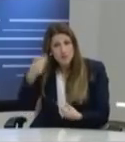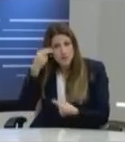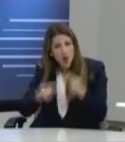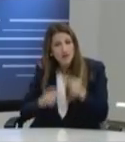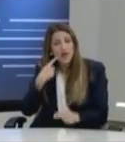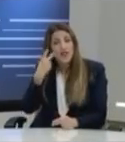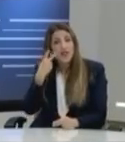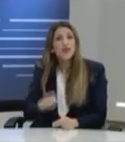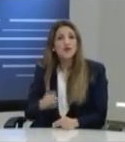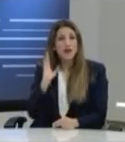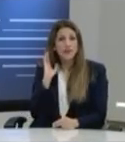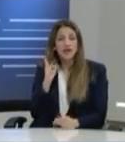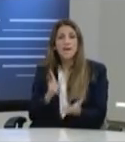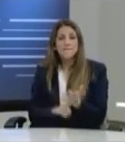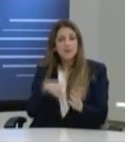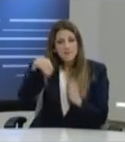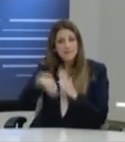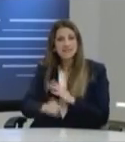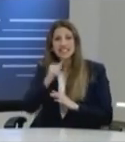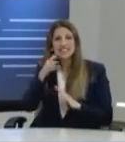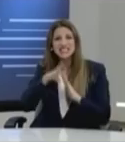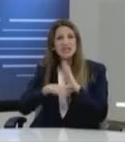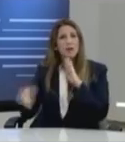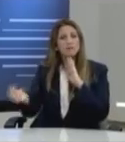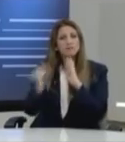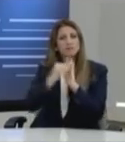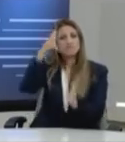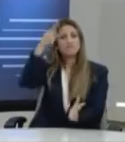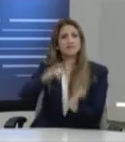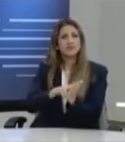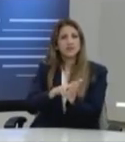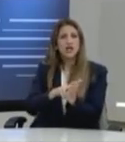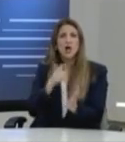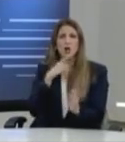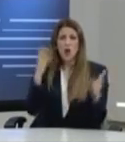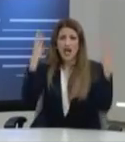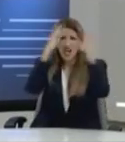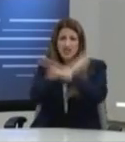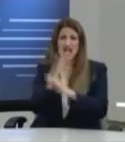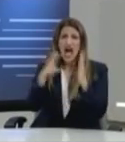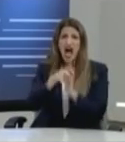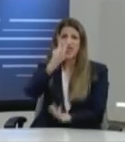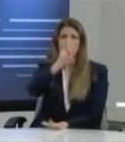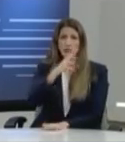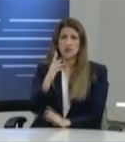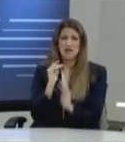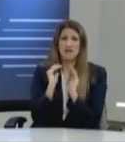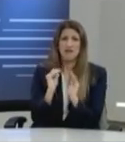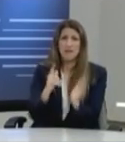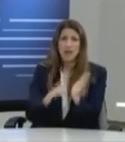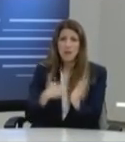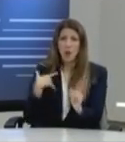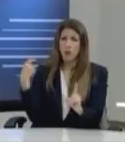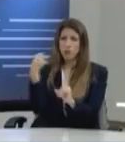αυτό πρέπει να έχει μια συστηματική κατοχύρωση και κρύβεστε πίσω από αυτά τα τσιτάτα ότι δεν πρέπει να αλλάξουμε το 24, γιατί μόνο εμείς